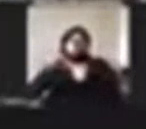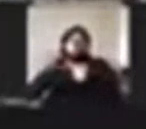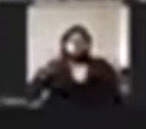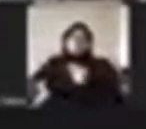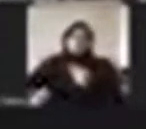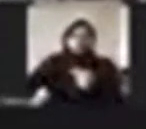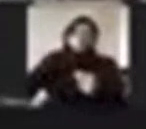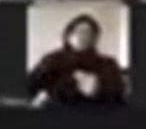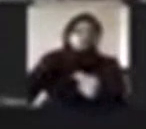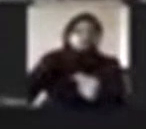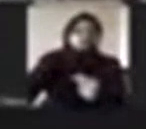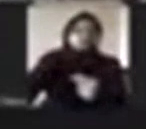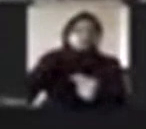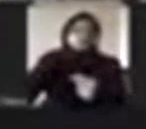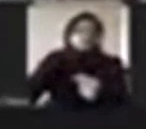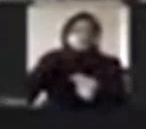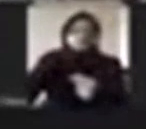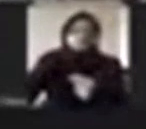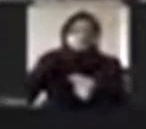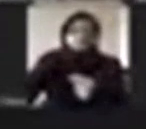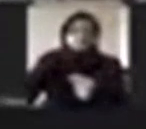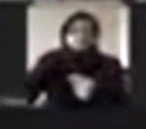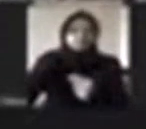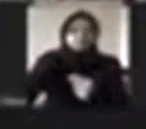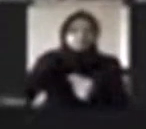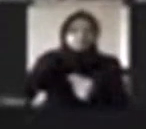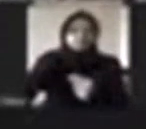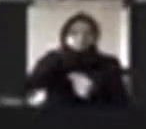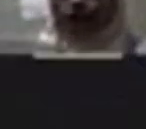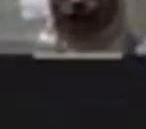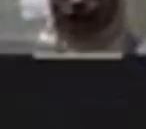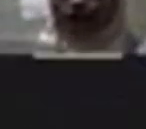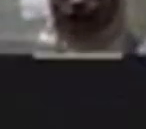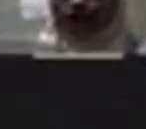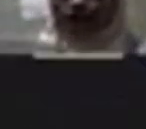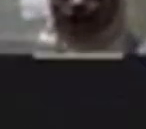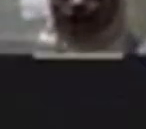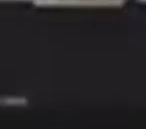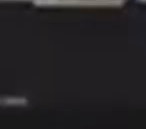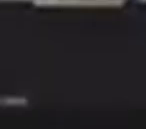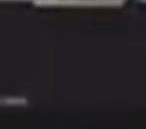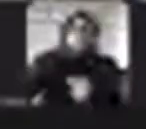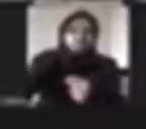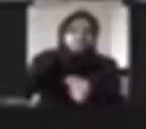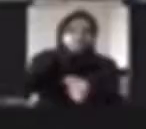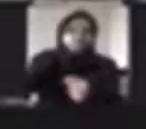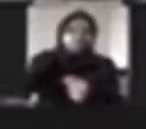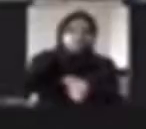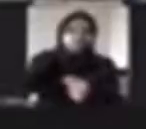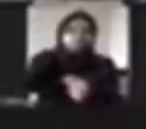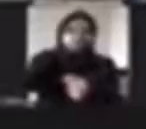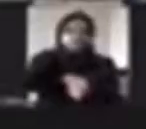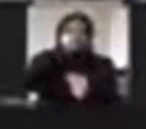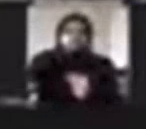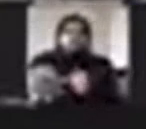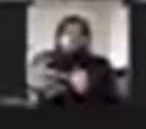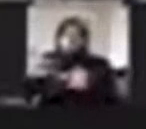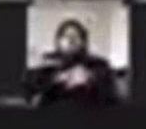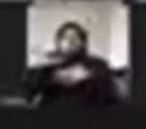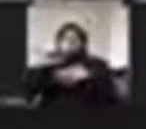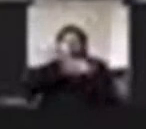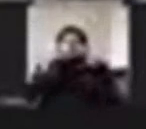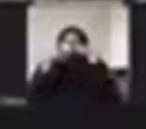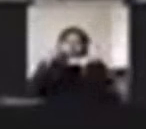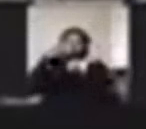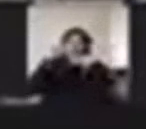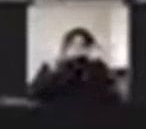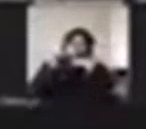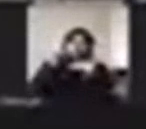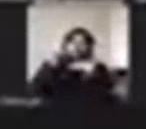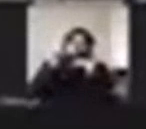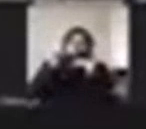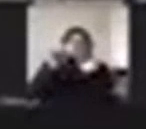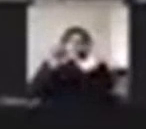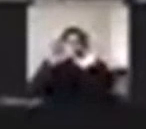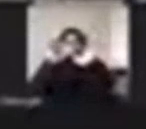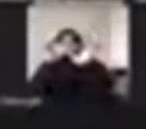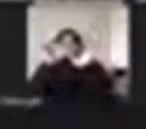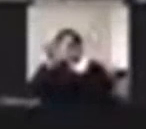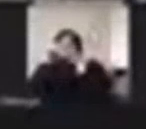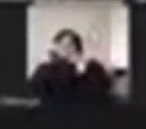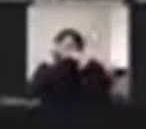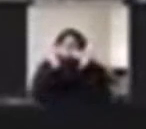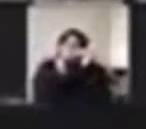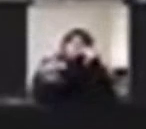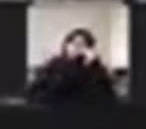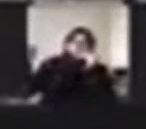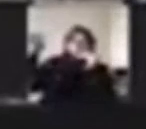sebarkan sebagai baru di akun pribadi saja itu memang kalau dari sisi pendidikan tertinggi